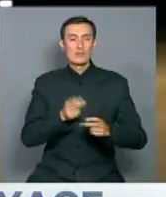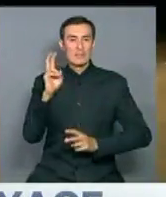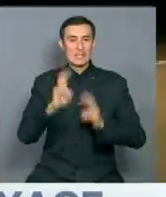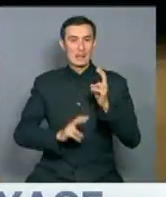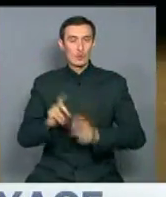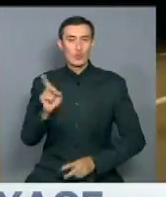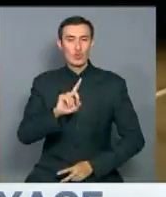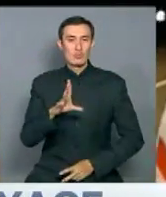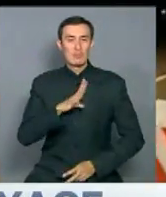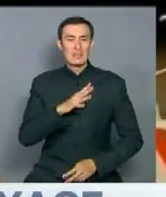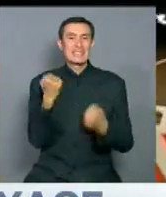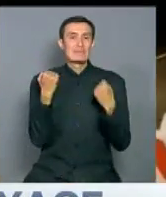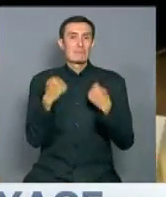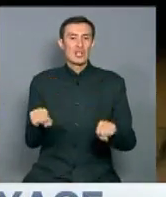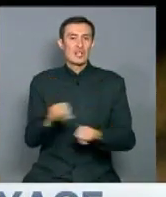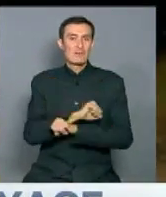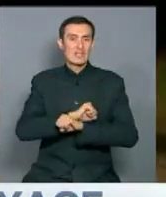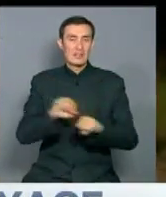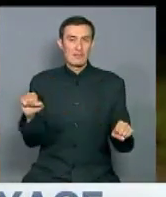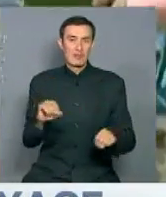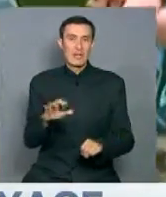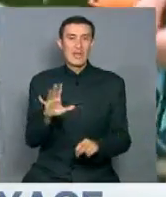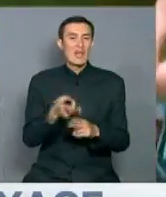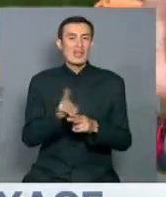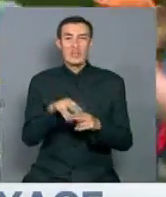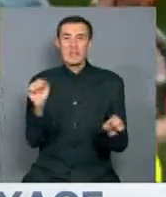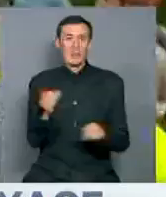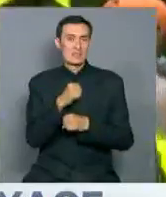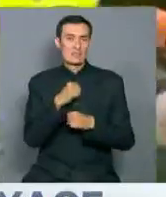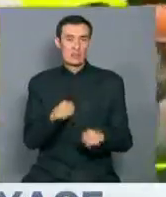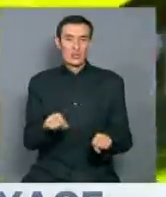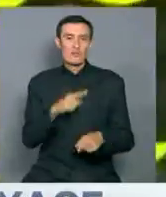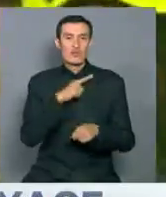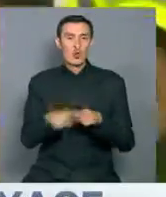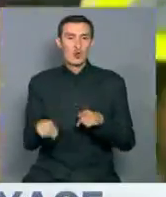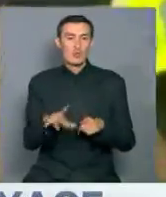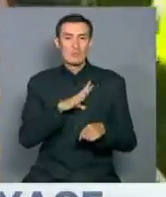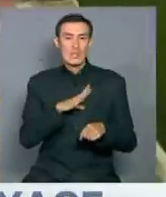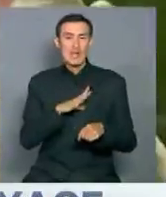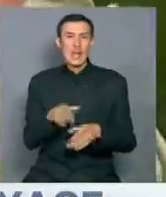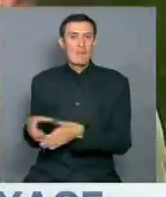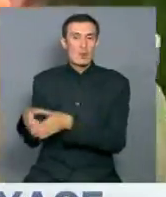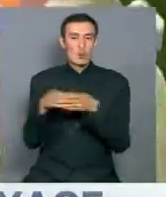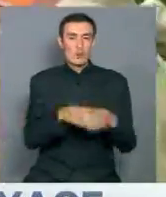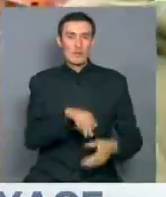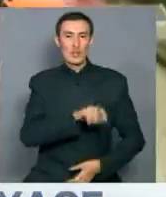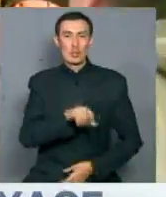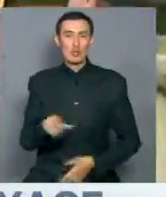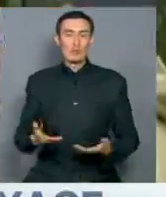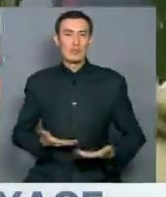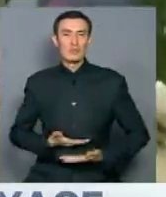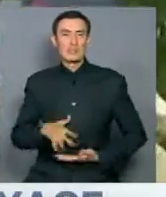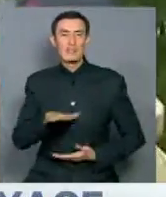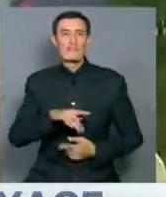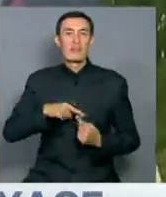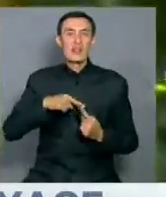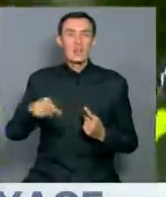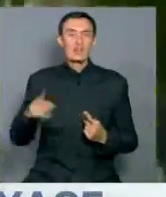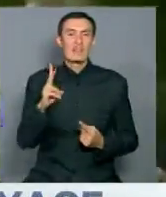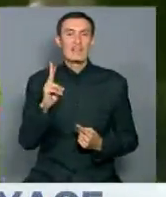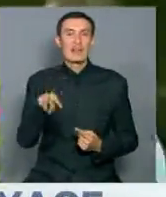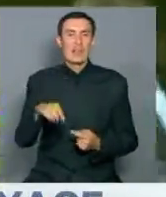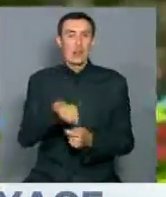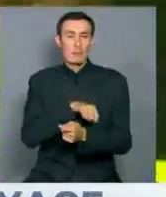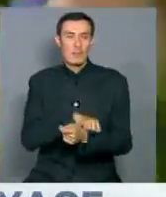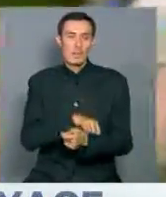завода заявило, что избежать детонации химикатов невозможно. Накануне в срочном порядке были эвакуированы люди, проживающие в радиусе 2 километров